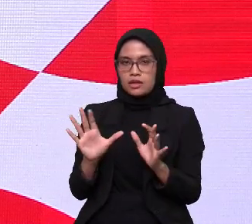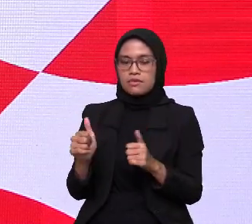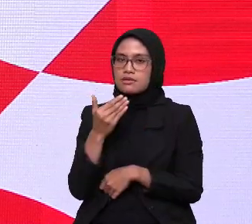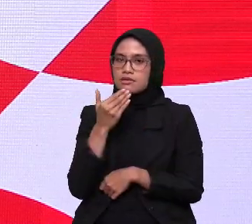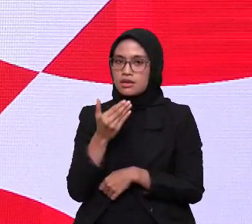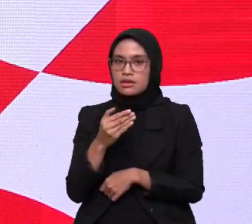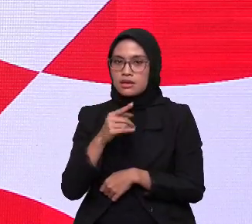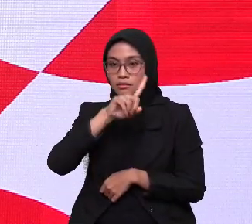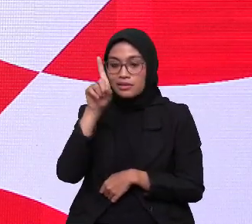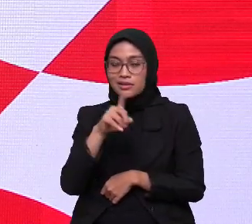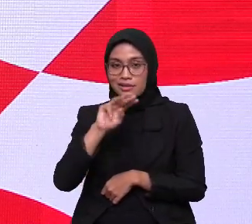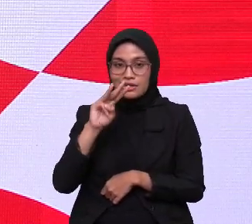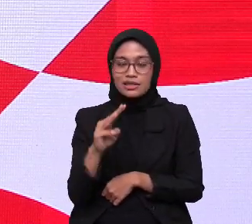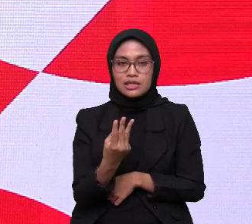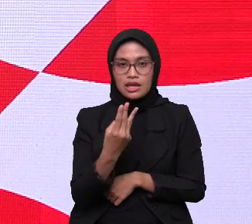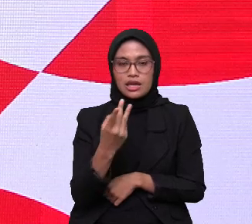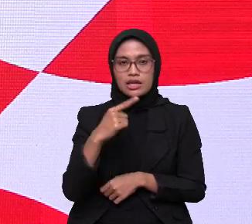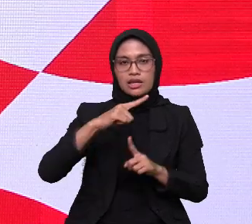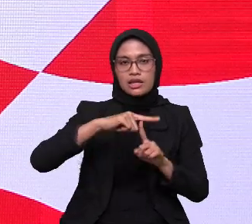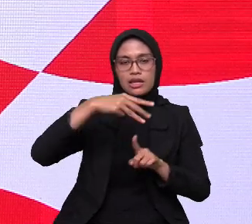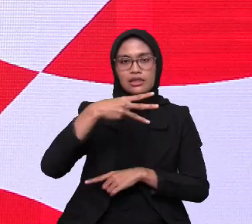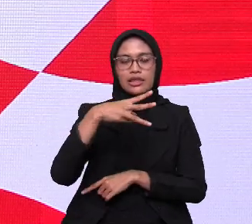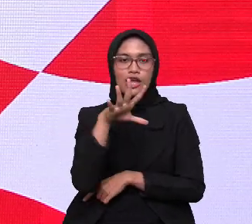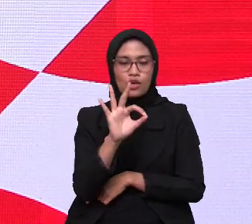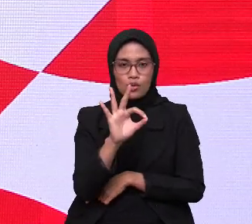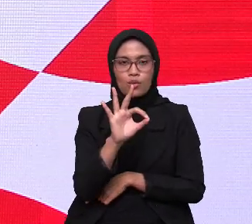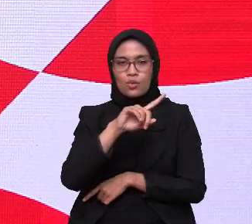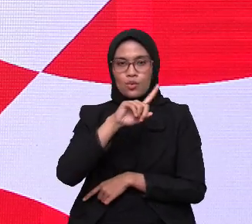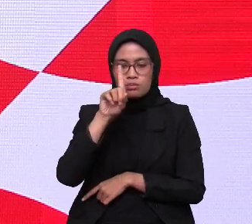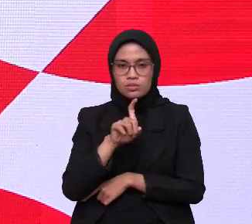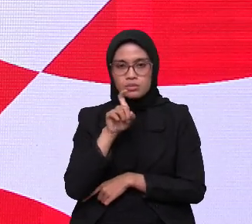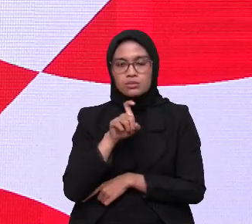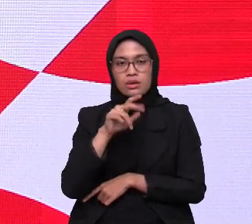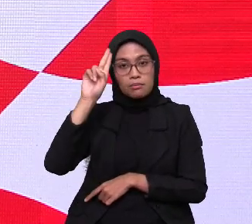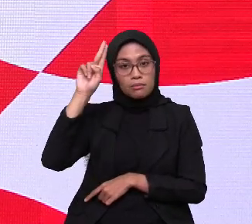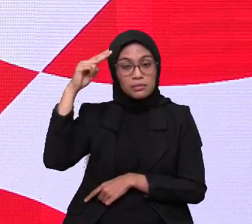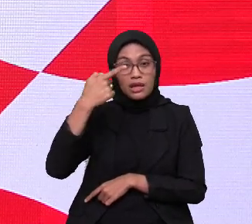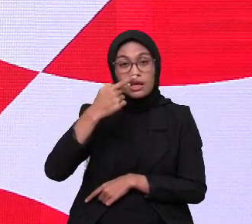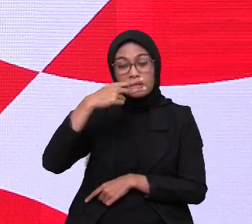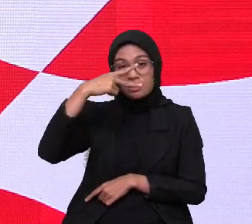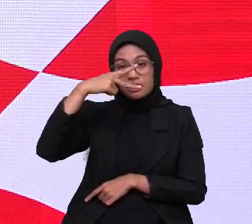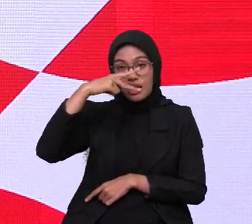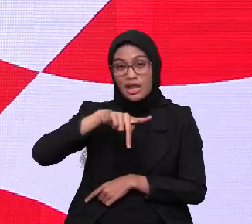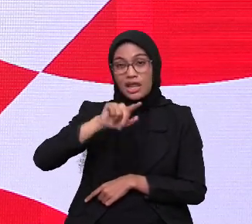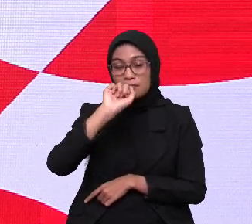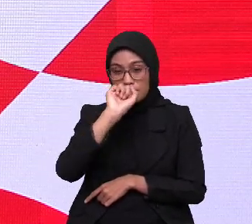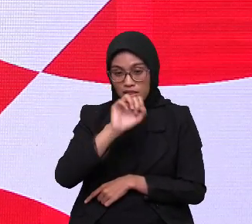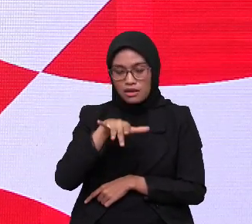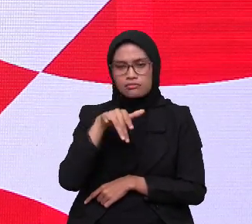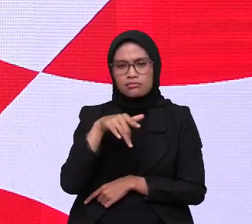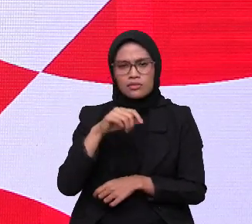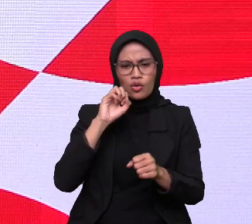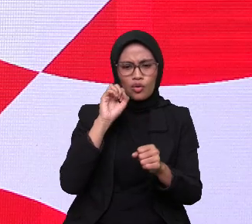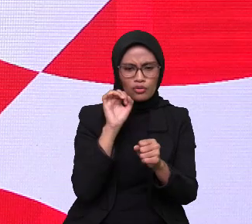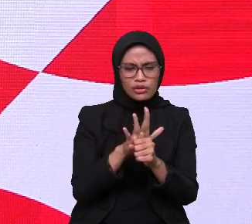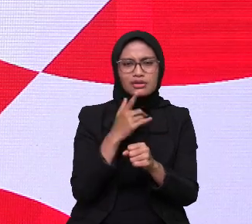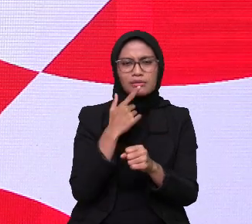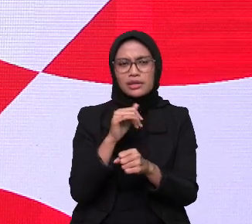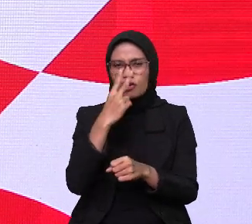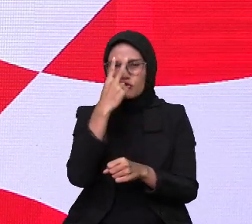ketiga Dari Theo medcom.id pemerintah Thailand mengumkan akan menganggap covert 19 seperti flu biasa mulai Oktober